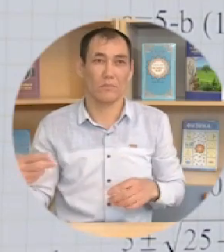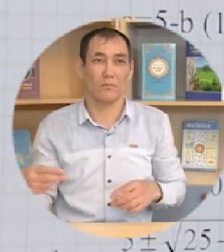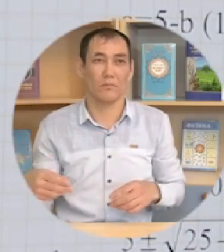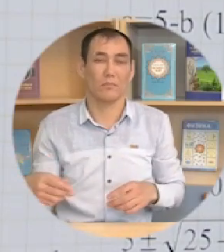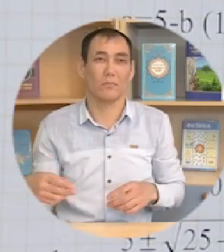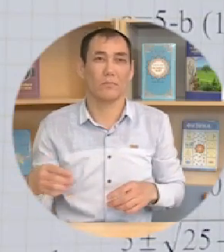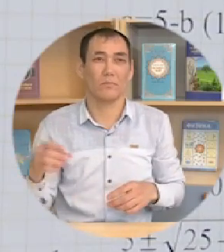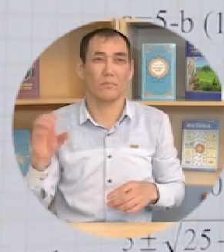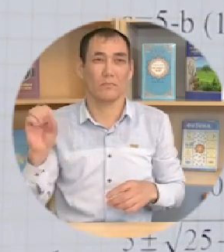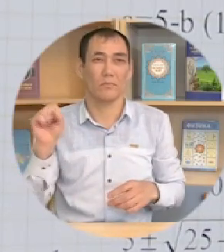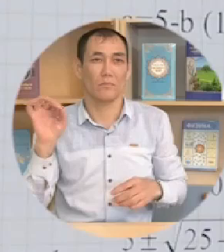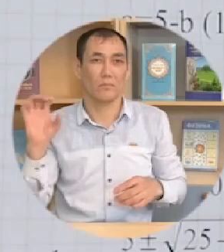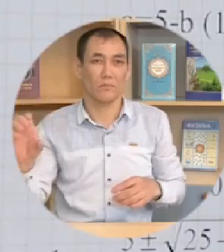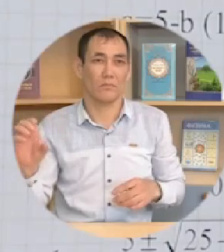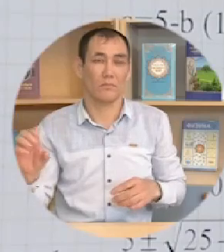системасына келтіреміз.